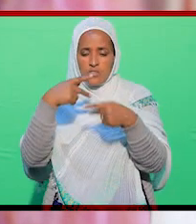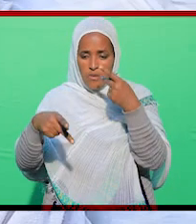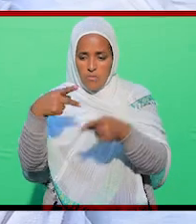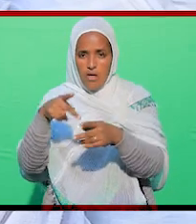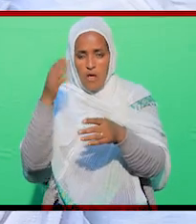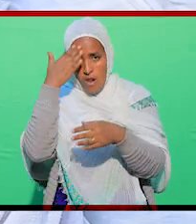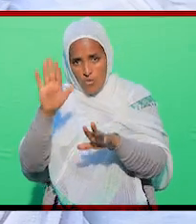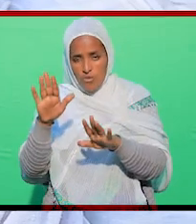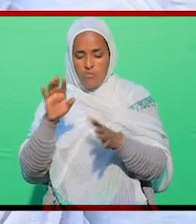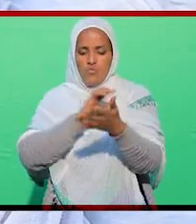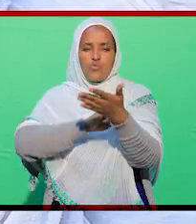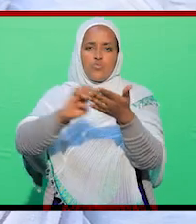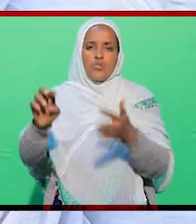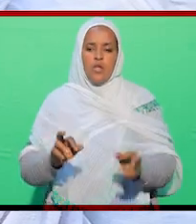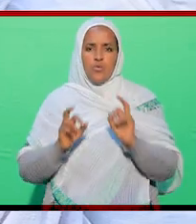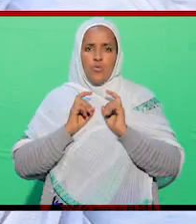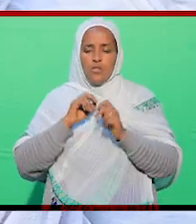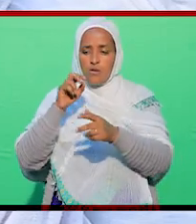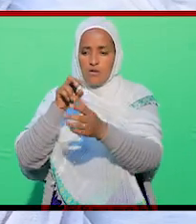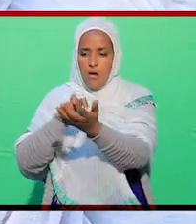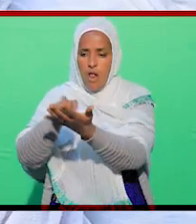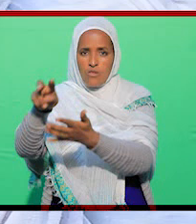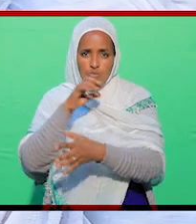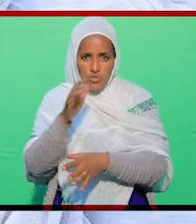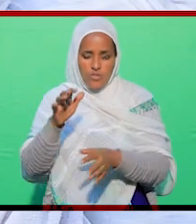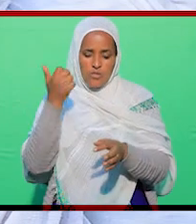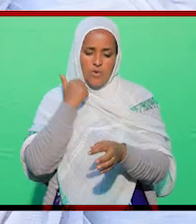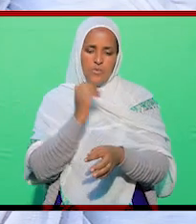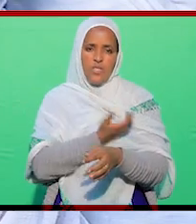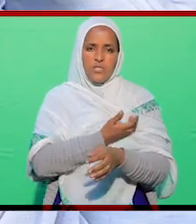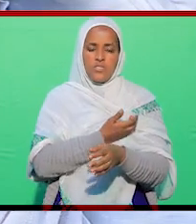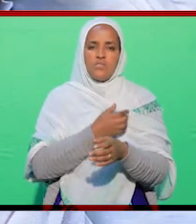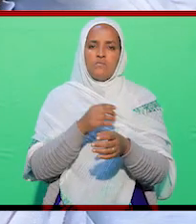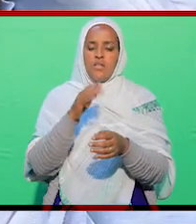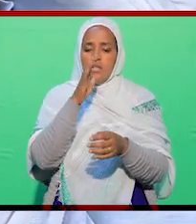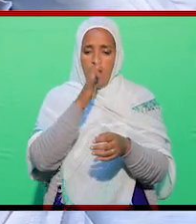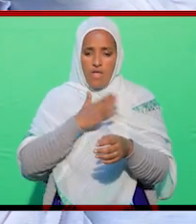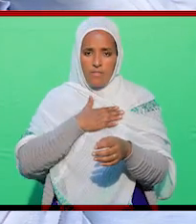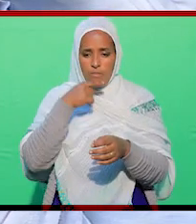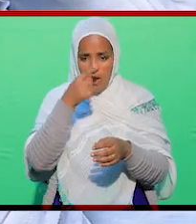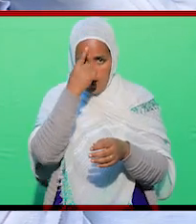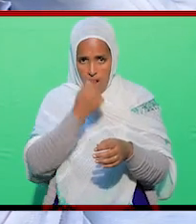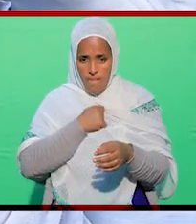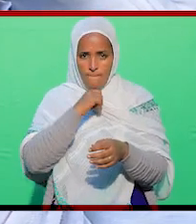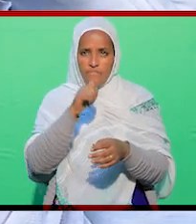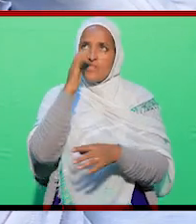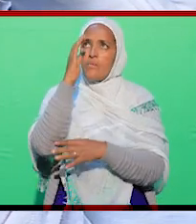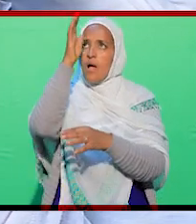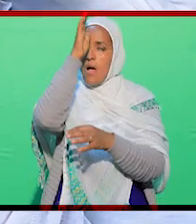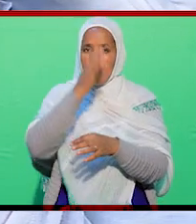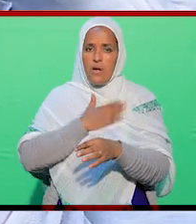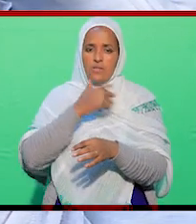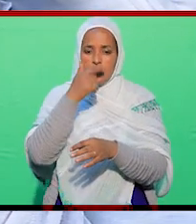ዓለም ሂዳ የቅዱሳንን ዝምድና ካላወቀች፣ በቅዱሳን ህይወት ካልተጓዘች፣ እመቤታችንን እናቴ